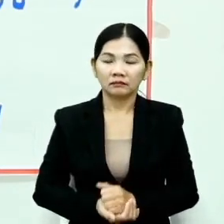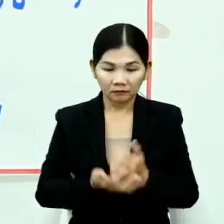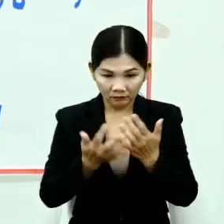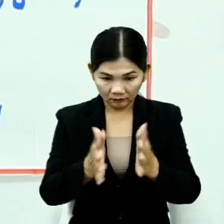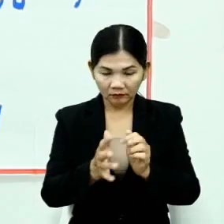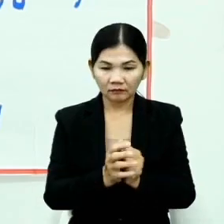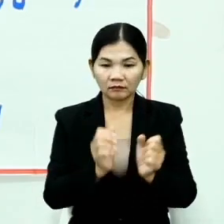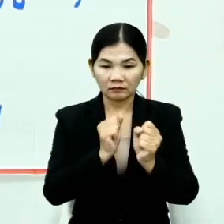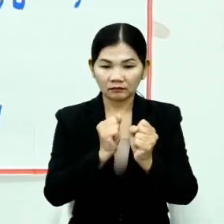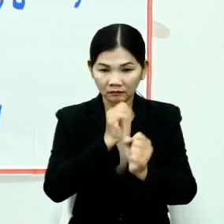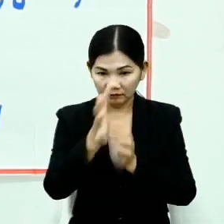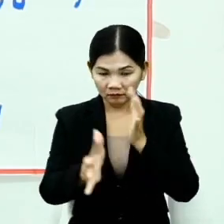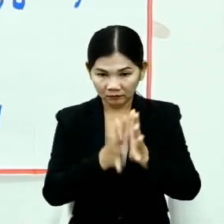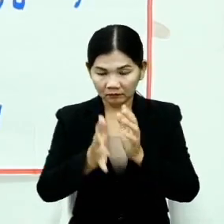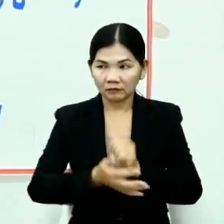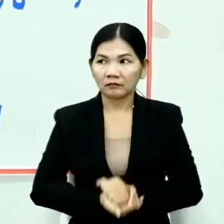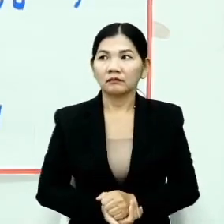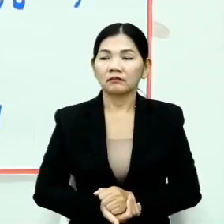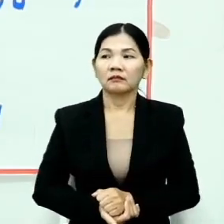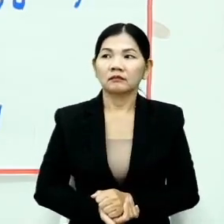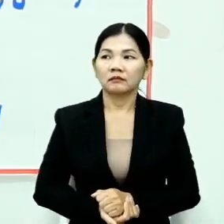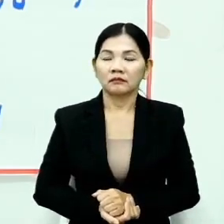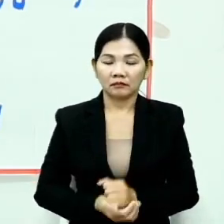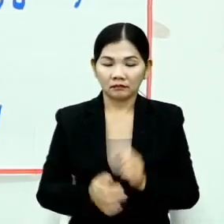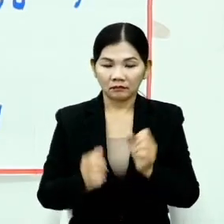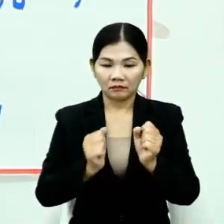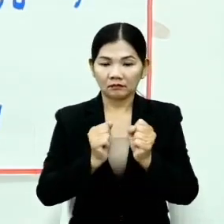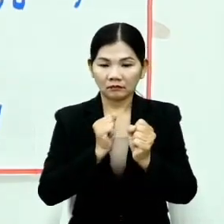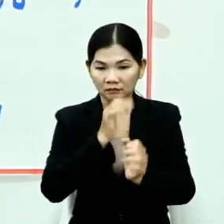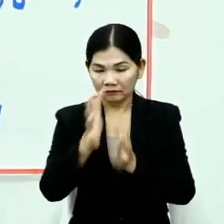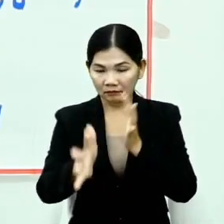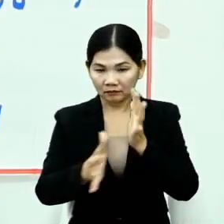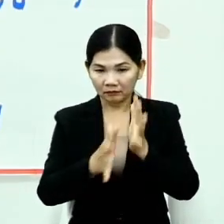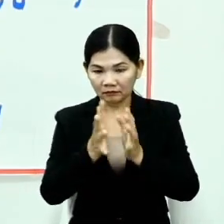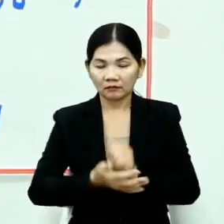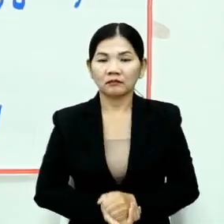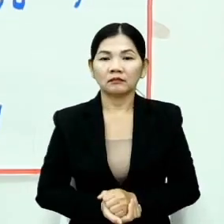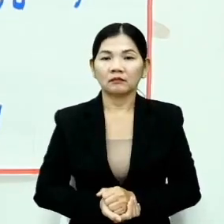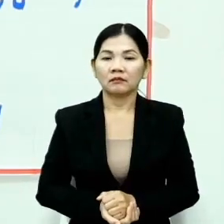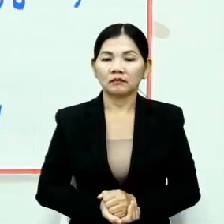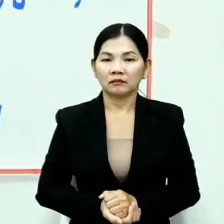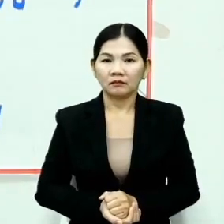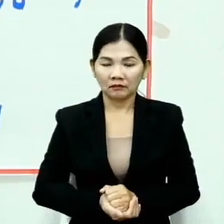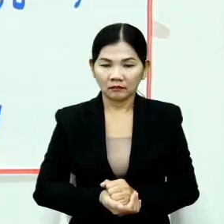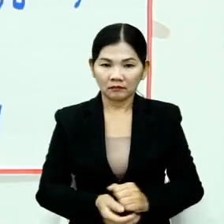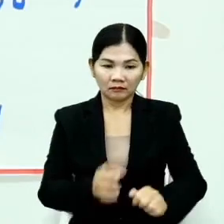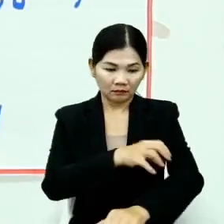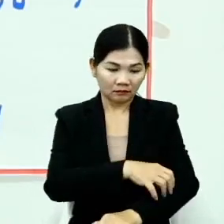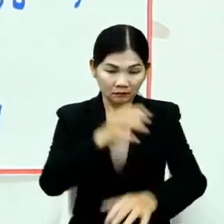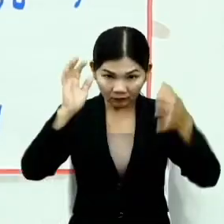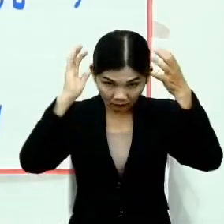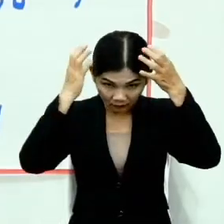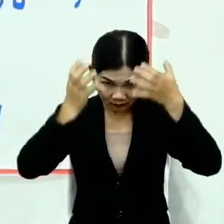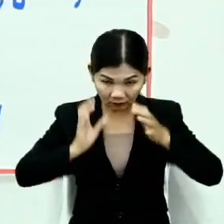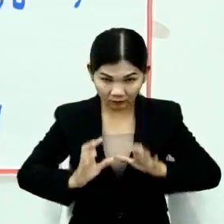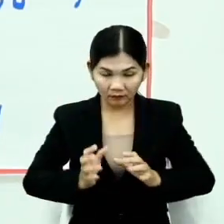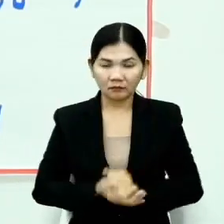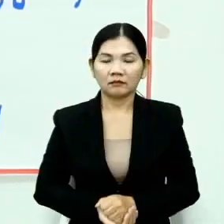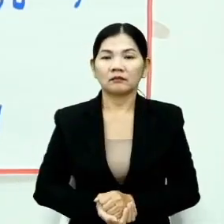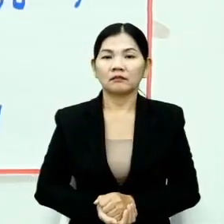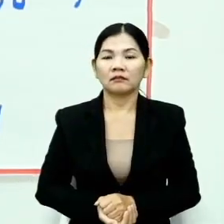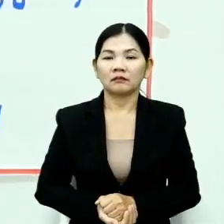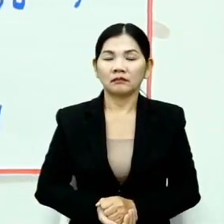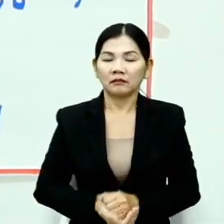ល់ហើយយើងចាប់ផ្ដើមអានជាមួយអ្នកគ្រូចាប់ផ្ដើមដំបើតោ